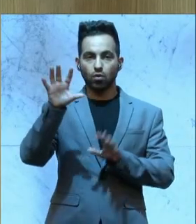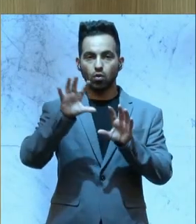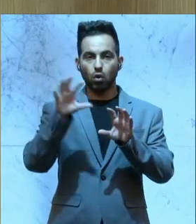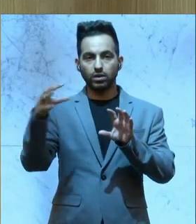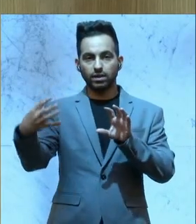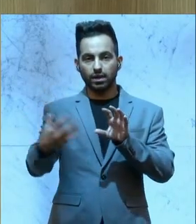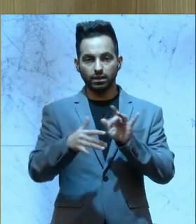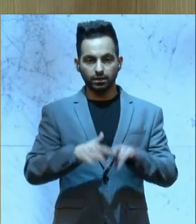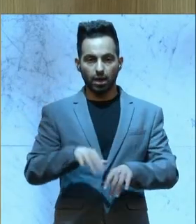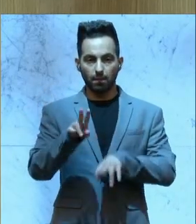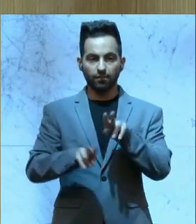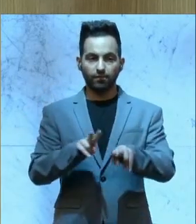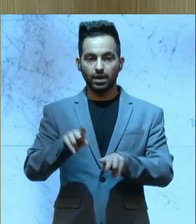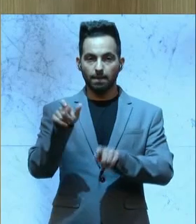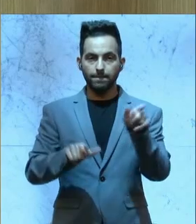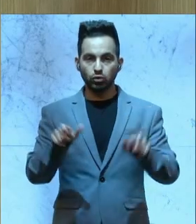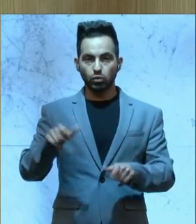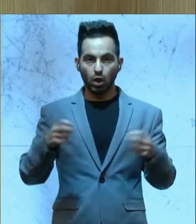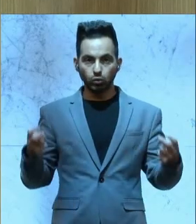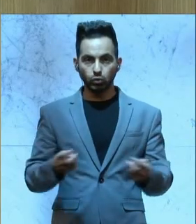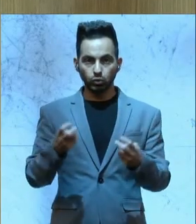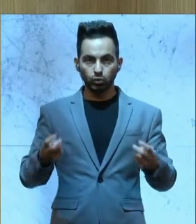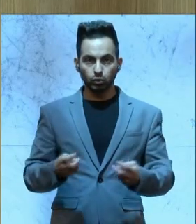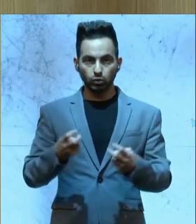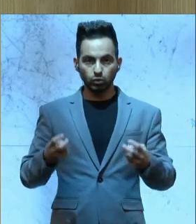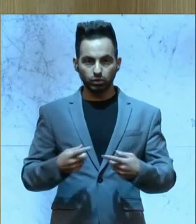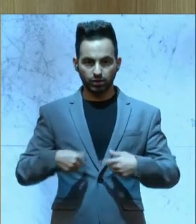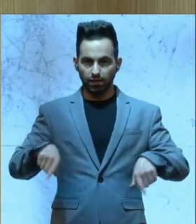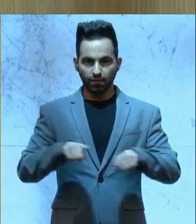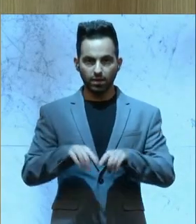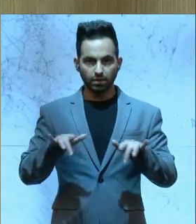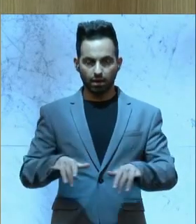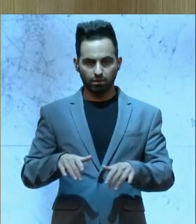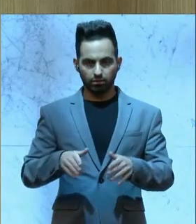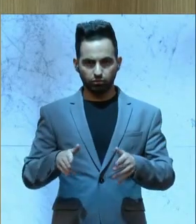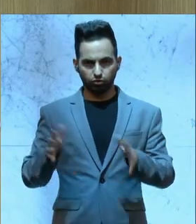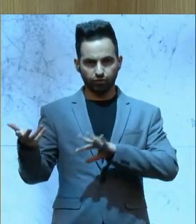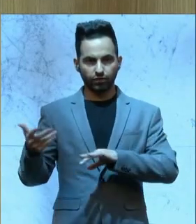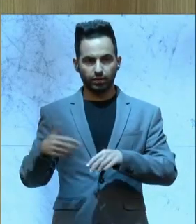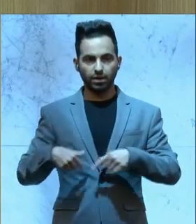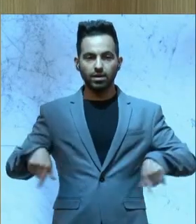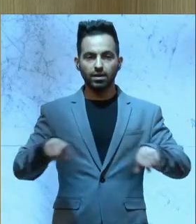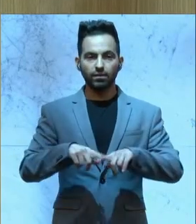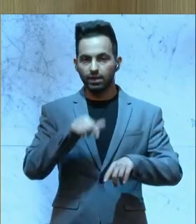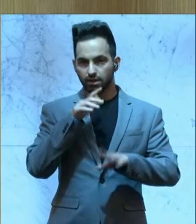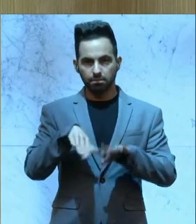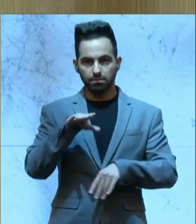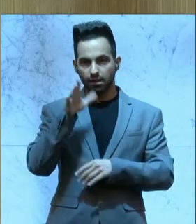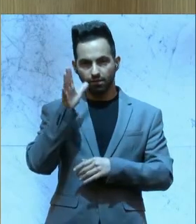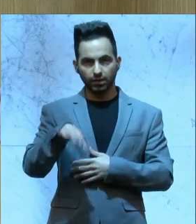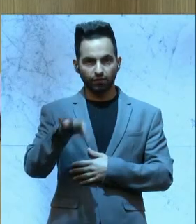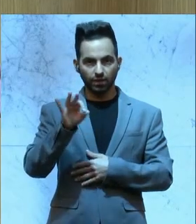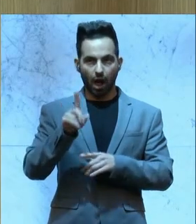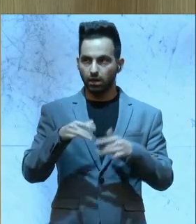Pflegepersonal suchen. Ich glaube, das ist ein Irrweg, den wir hier gehen. Wir werden nicht mehr finden, als wir jetzt schon haben.